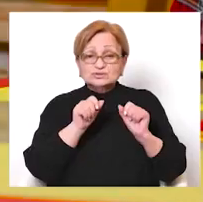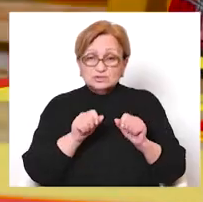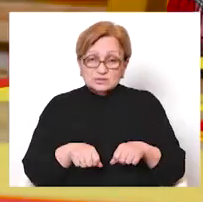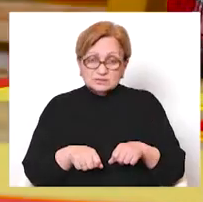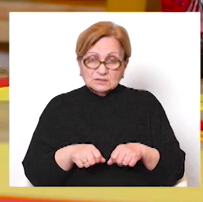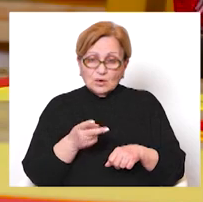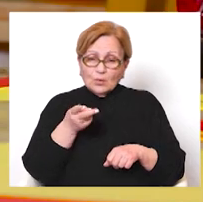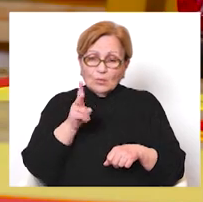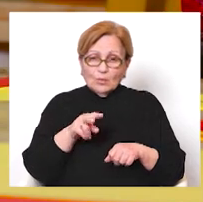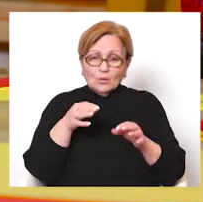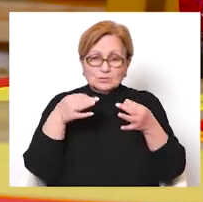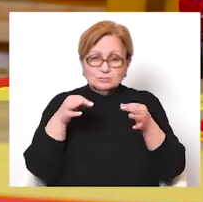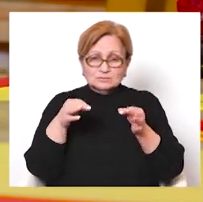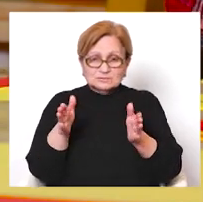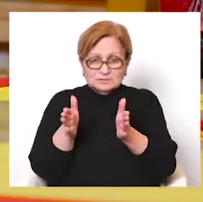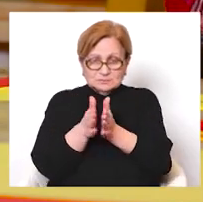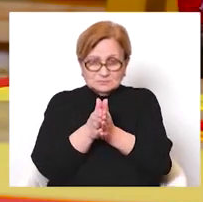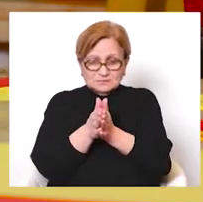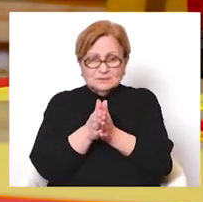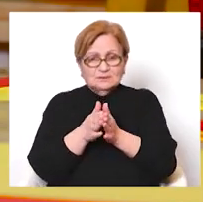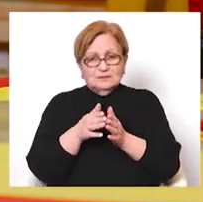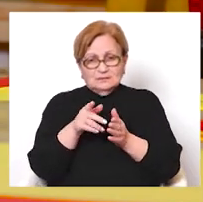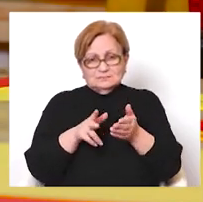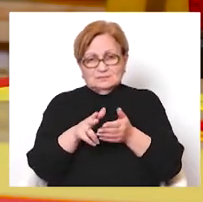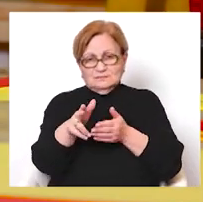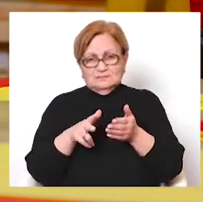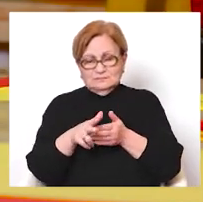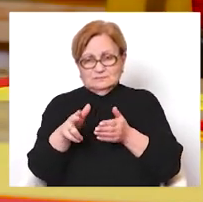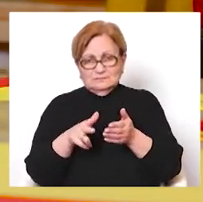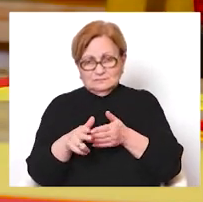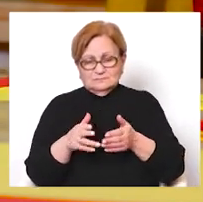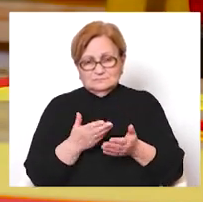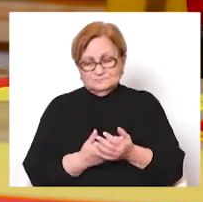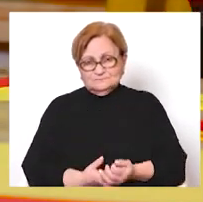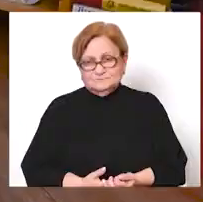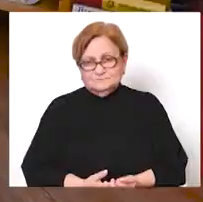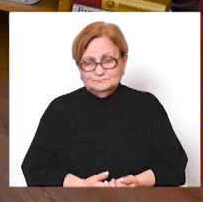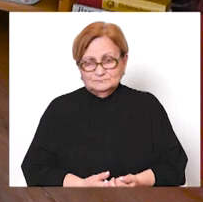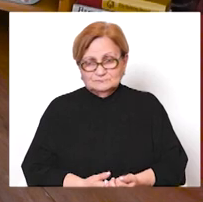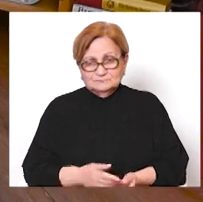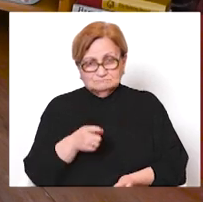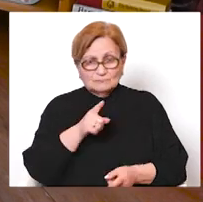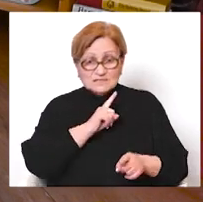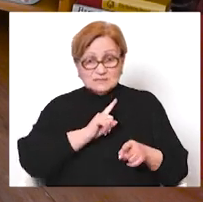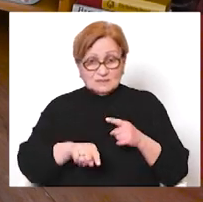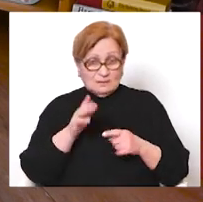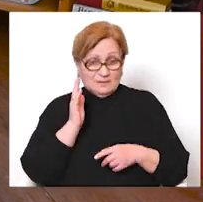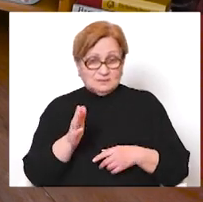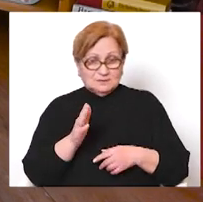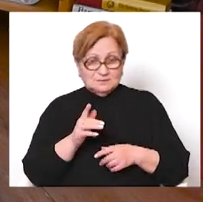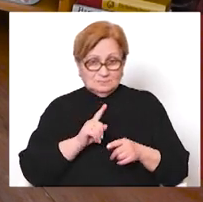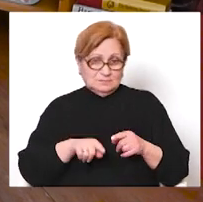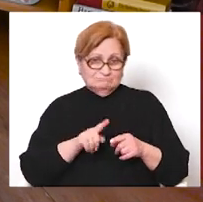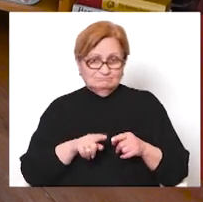შეგიძლიათ აი ორი ფურცელი აიღოთ და ერთმანეთს მიადოთ და ისე გაჭრათ. ეს უფრო სწრაფად იქნება, ხო?